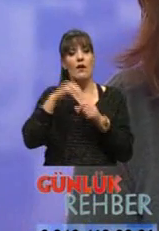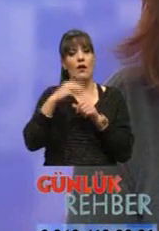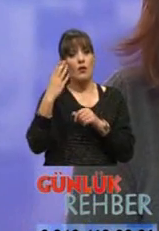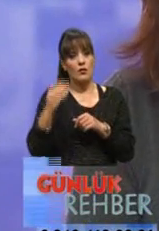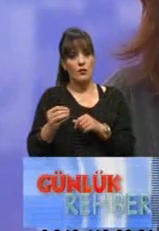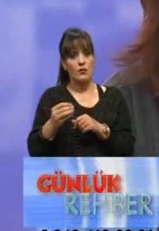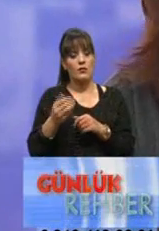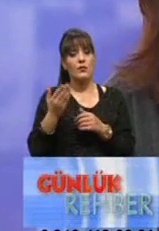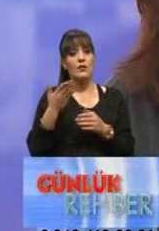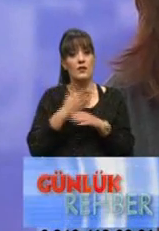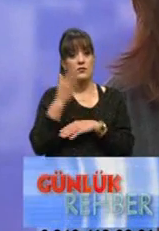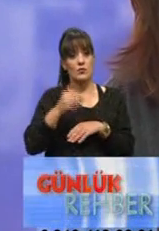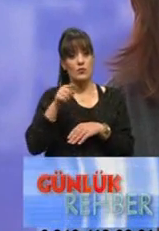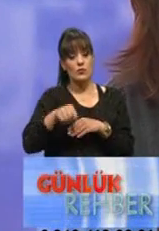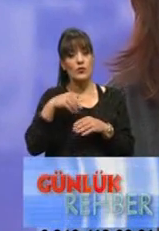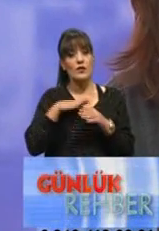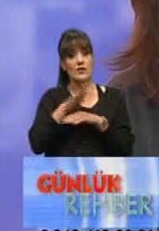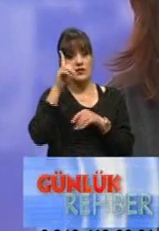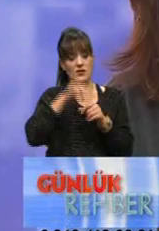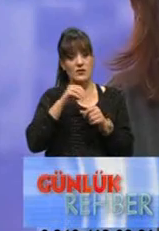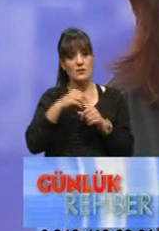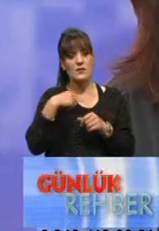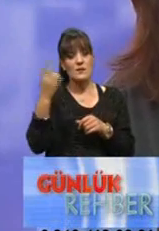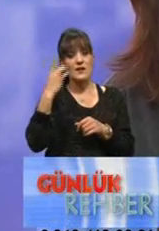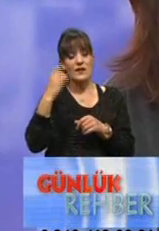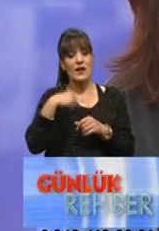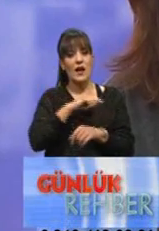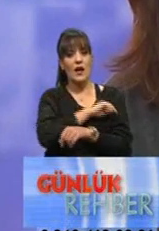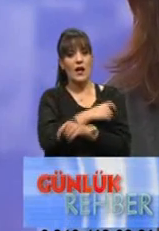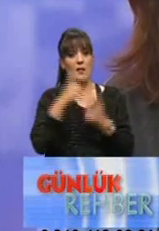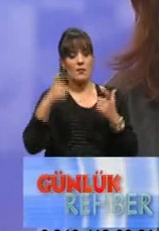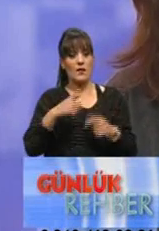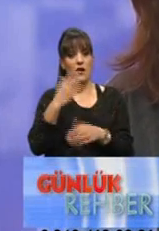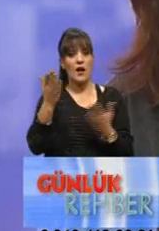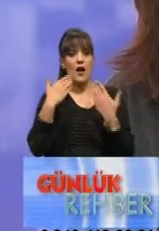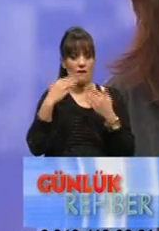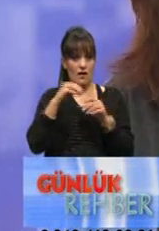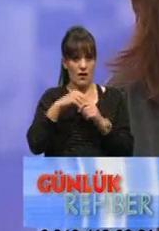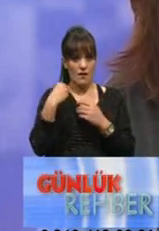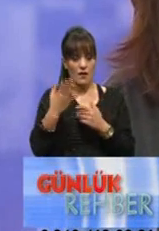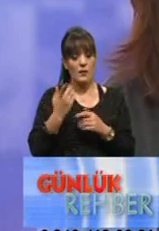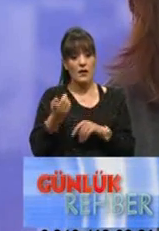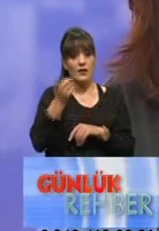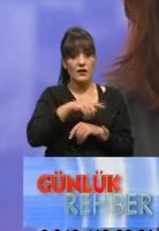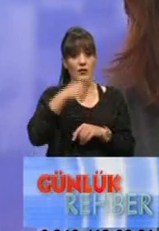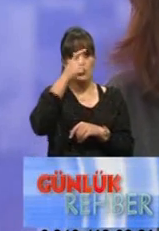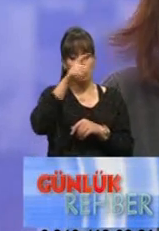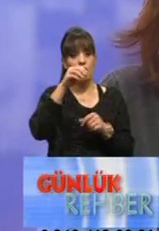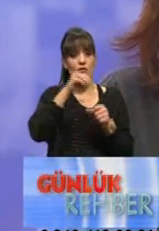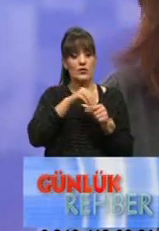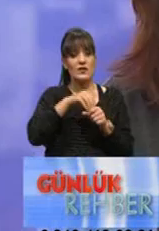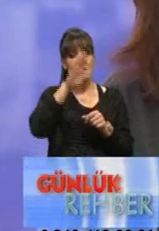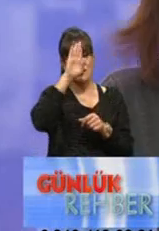veriyoruz. Tabii esas olarak burada yaşadığı için bizim dinleyici kitlemiz Almanya hava durumunu. Ama diğer taraftan Türkiye'den